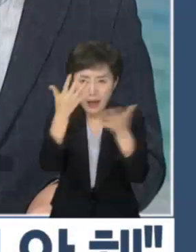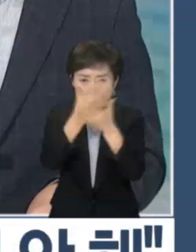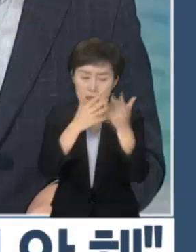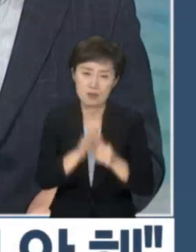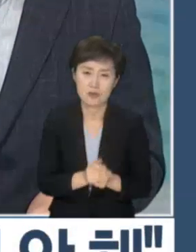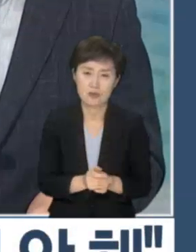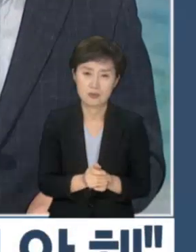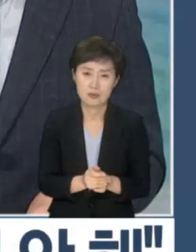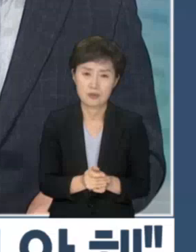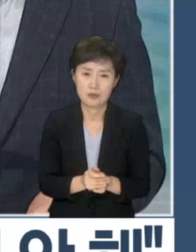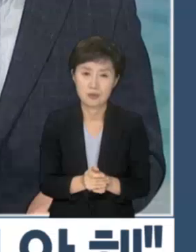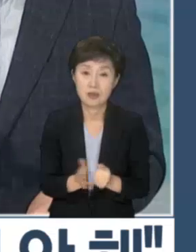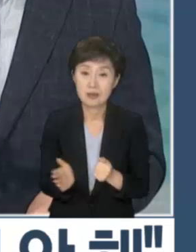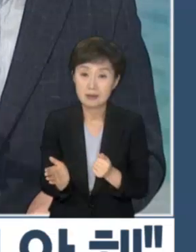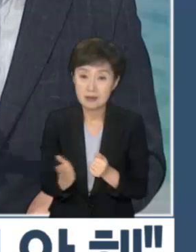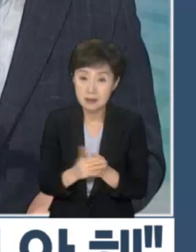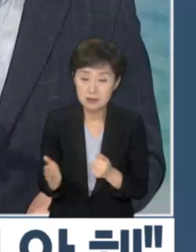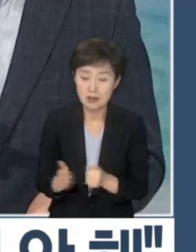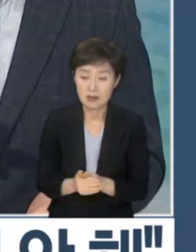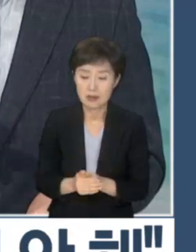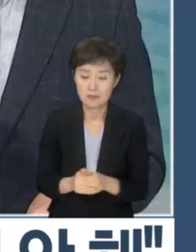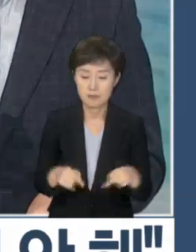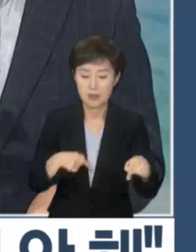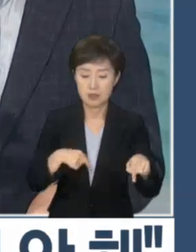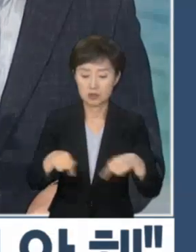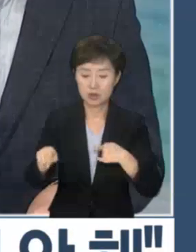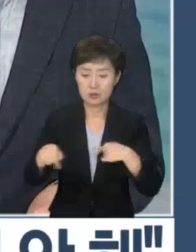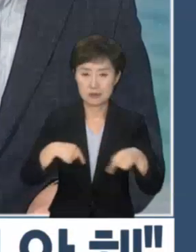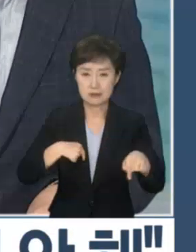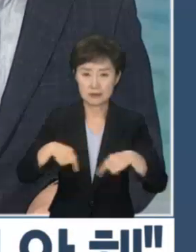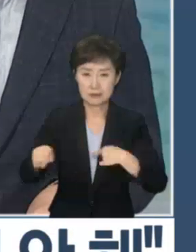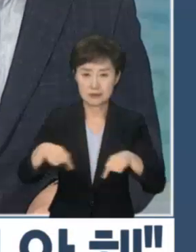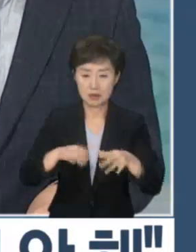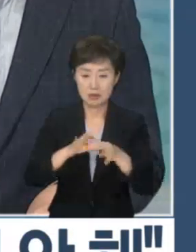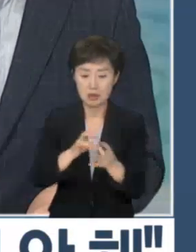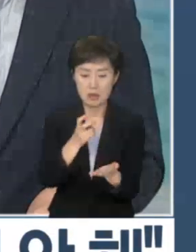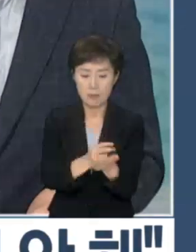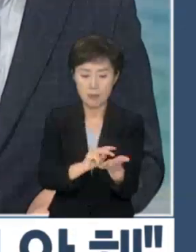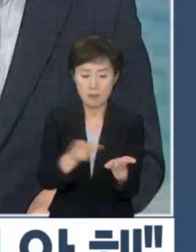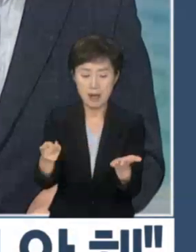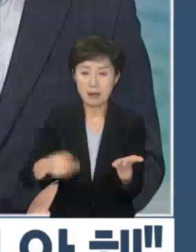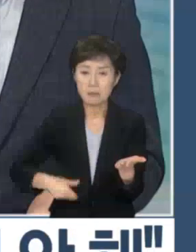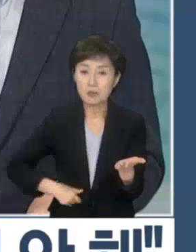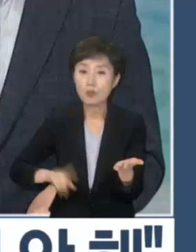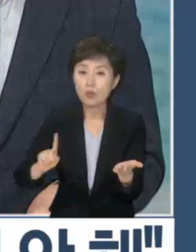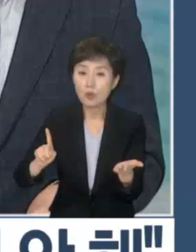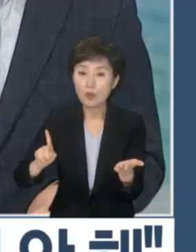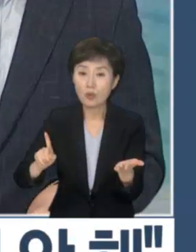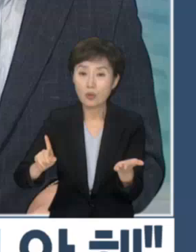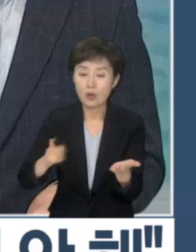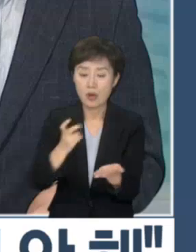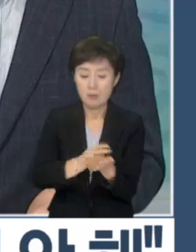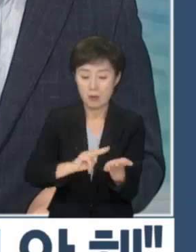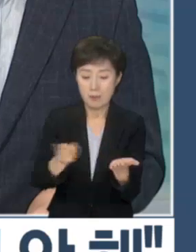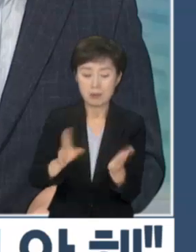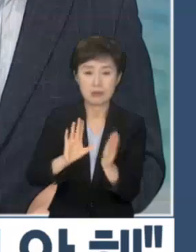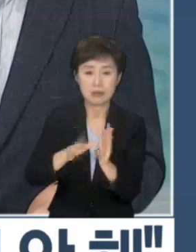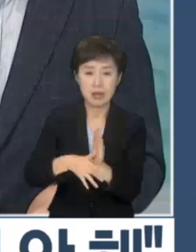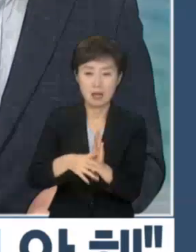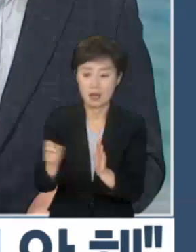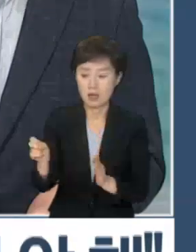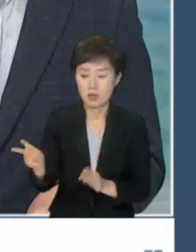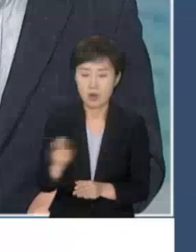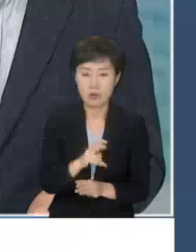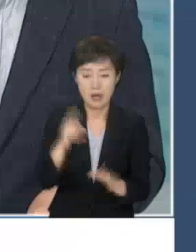그러려면 결국은 이 저 정치 관련 법을 또 바꿔야 되는데 이 법을 바꾸는 데에는